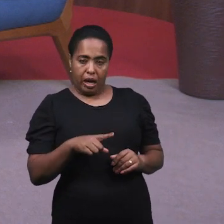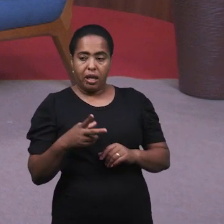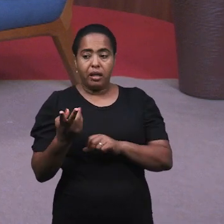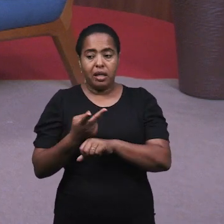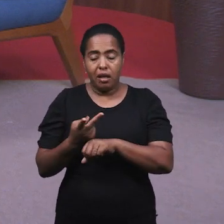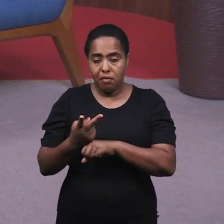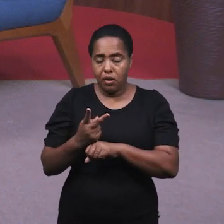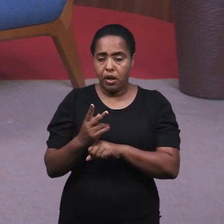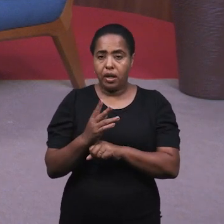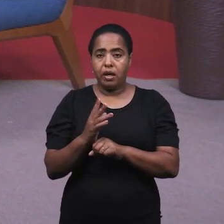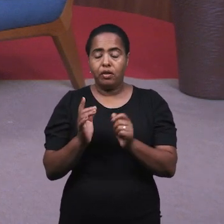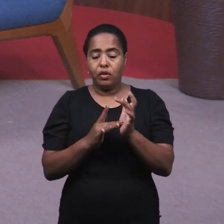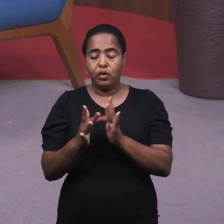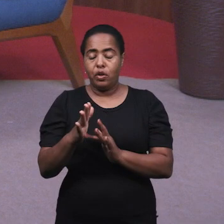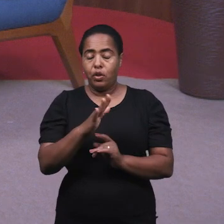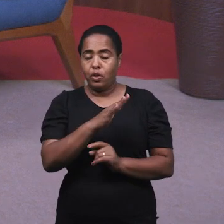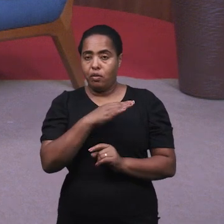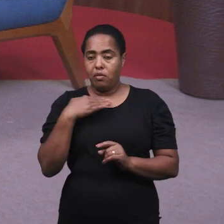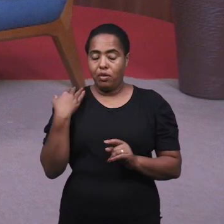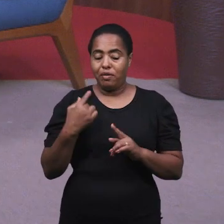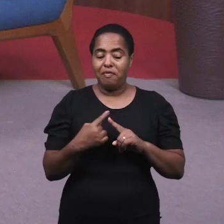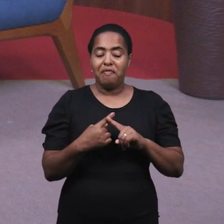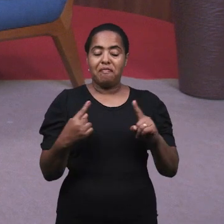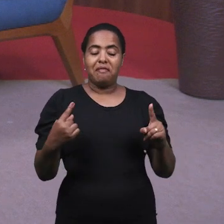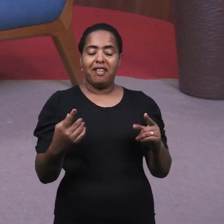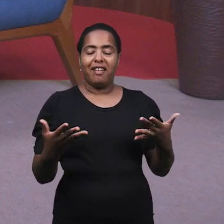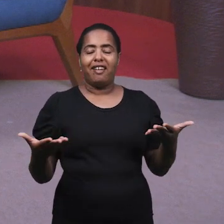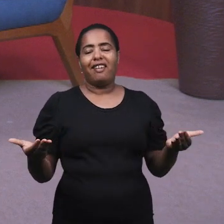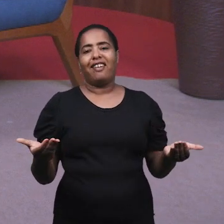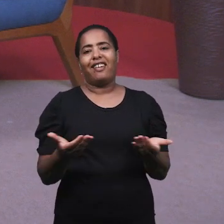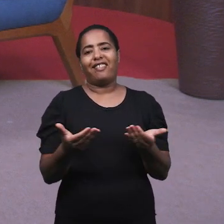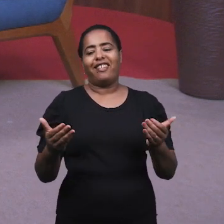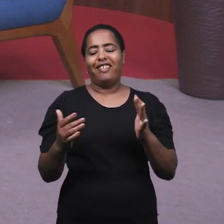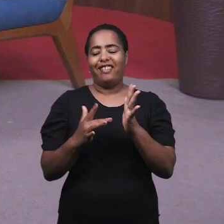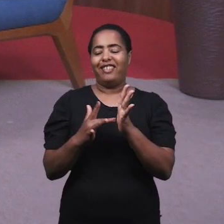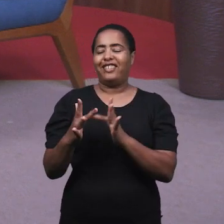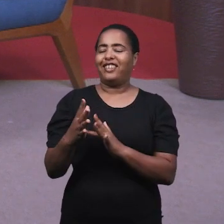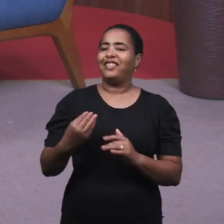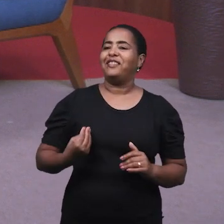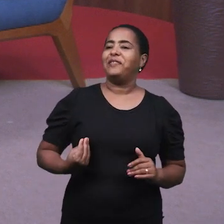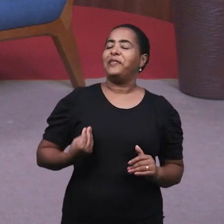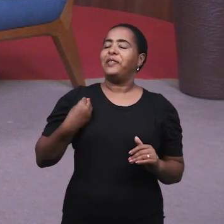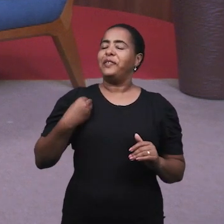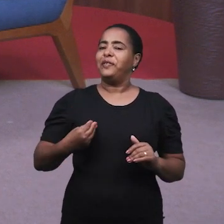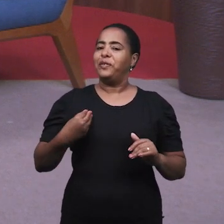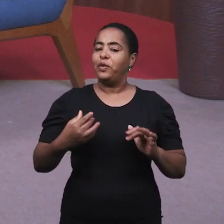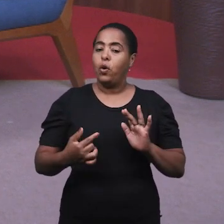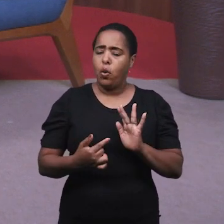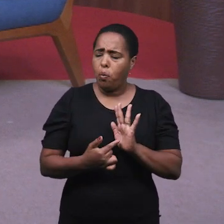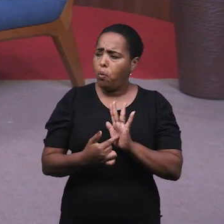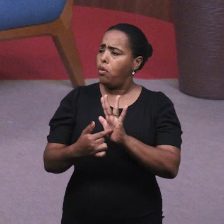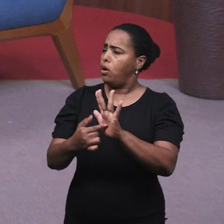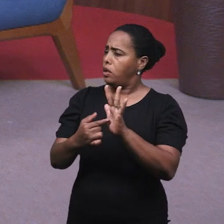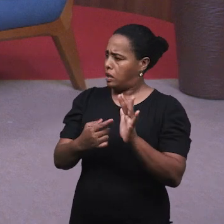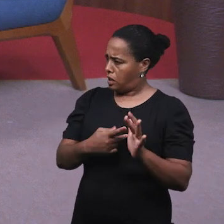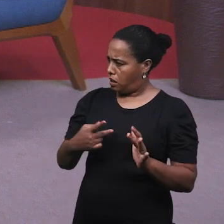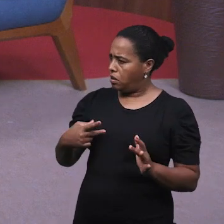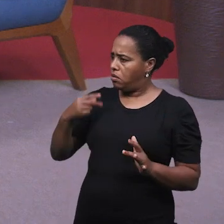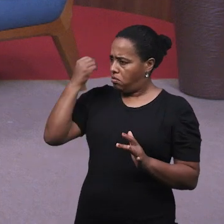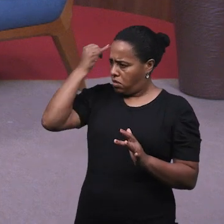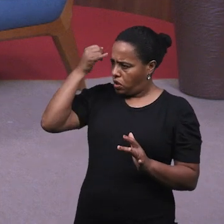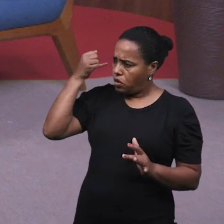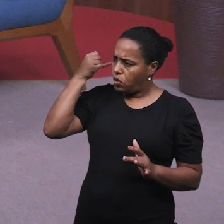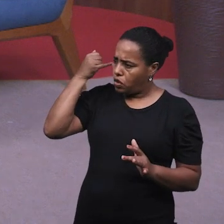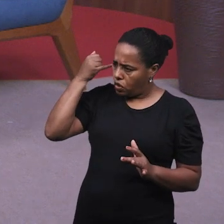Mais maintenant, c'est un Jésus vivant. Ce qui montre, Josias, qu'il y a des personnes même religieuses qui